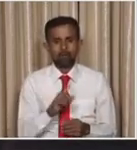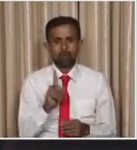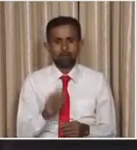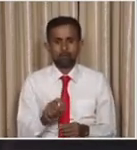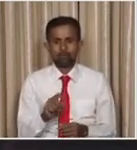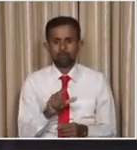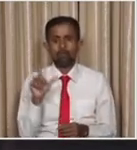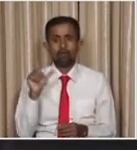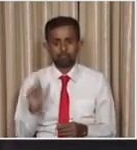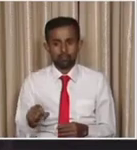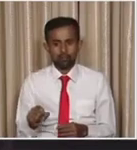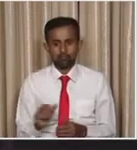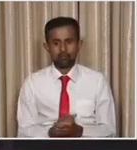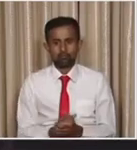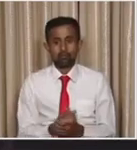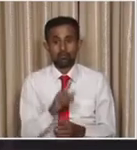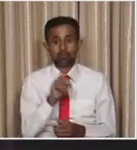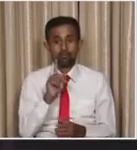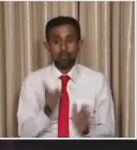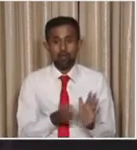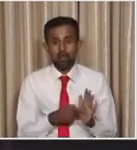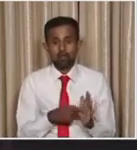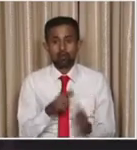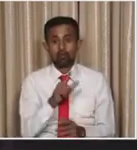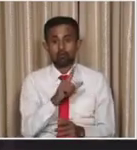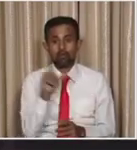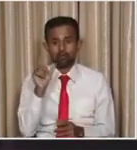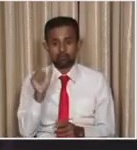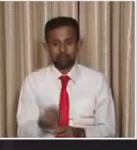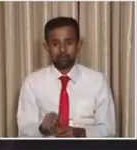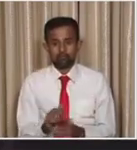10,17,000. මේ 10,17,000න්